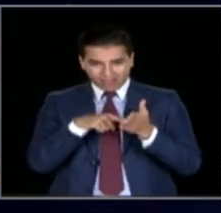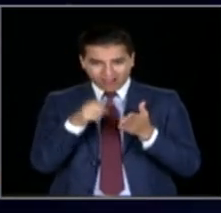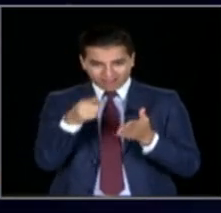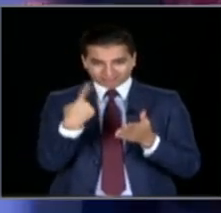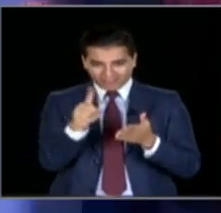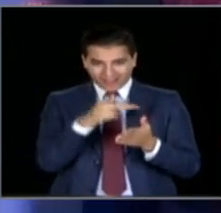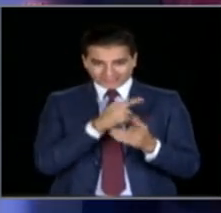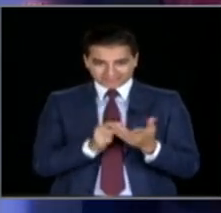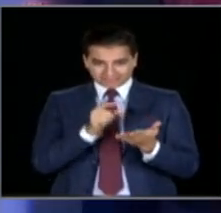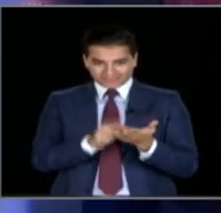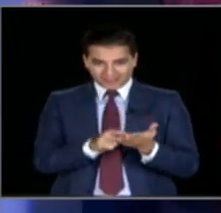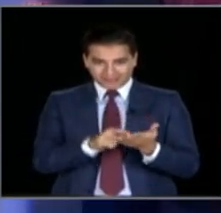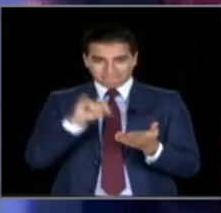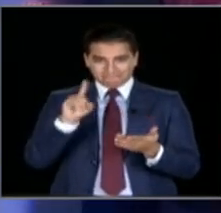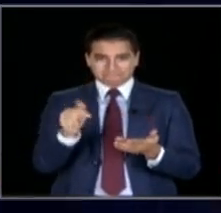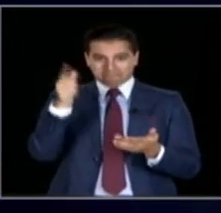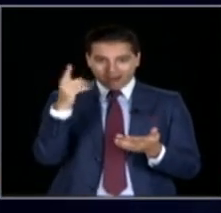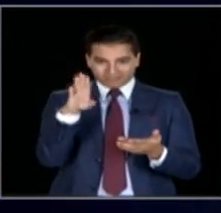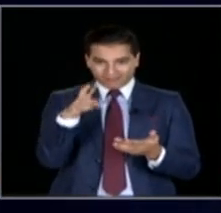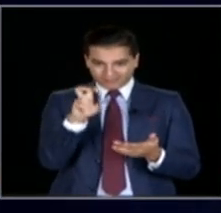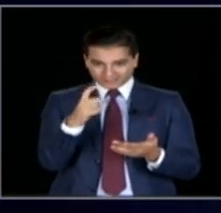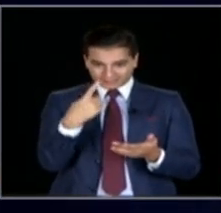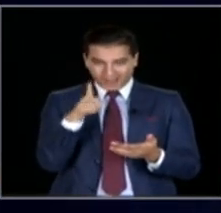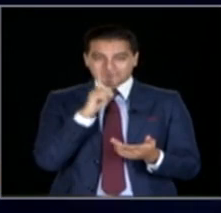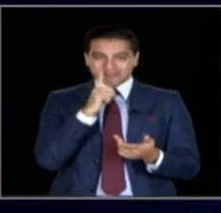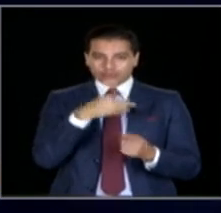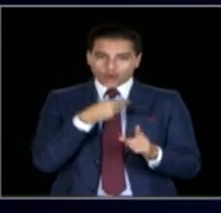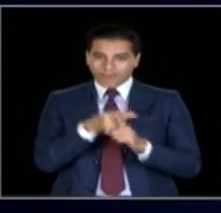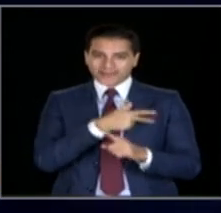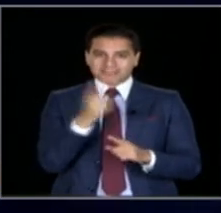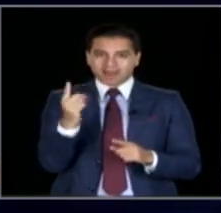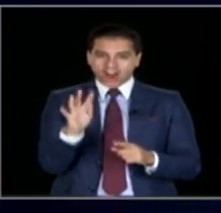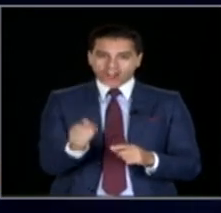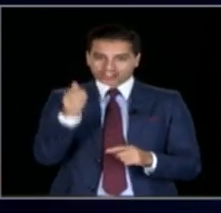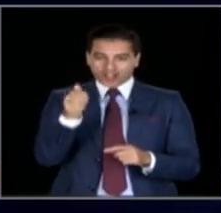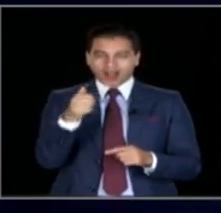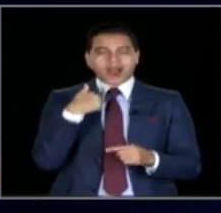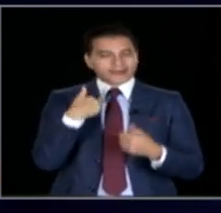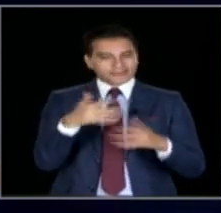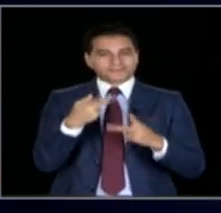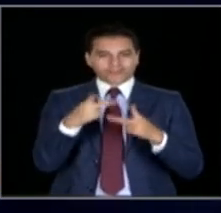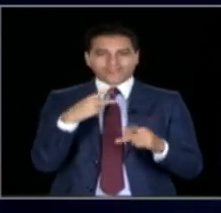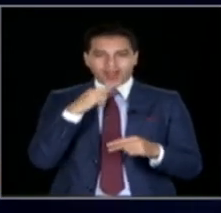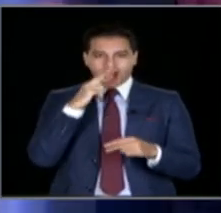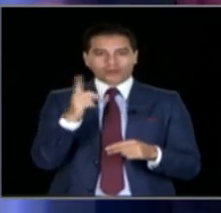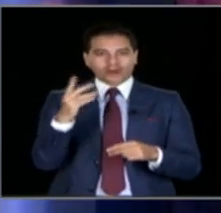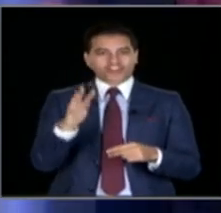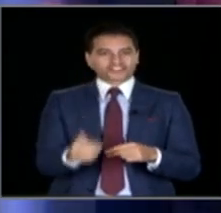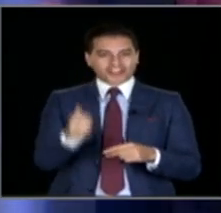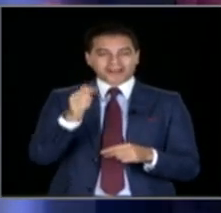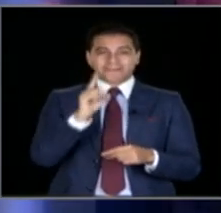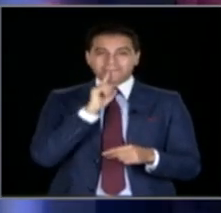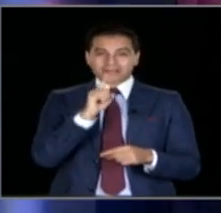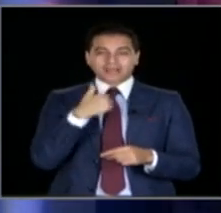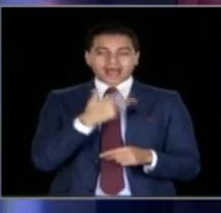رشا، فإحنا سيبنا اسمك رشا جميل. بس احكي لي حكايه امباركه، الاسم ده جه منين؟ انا اسمي على